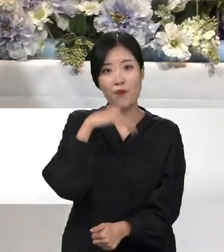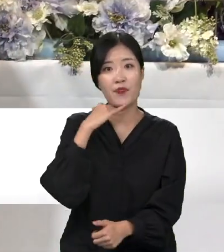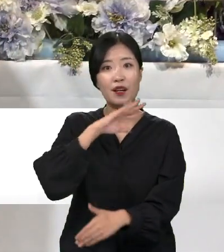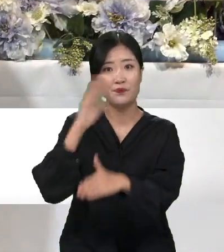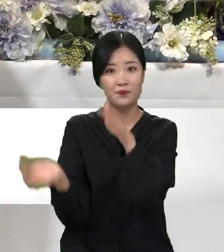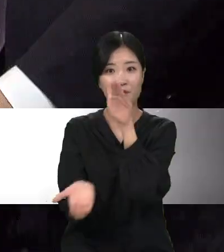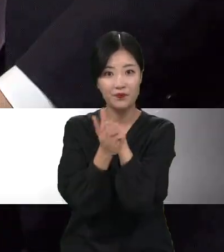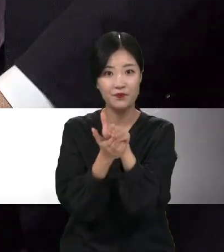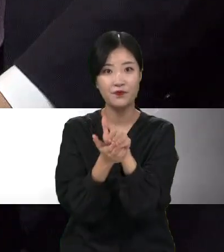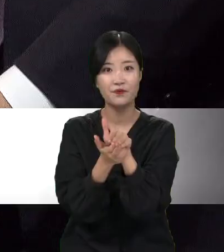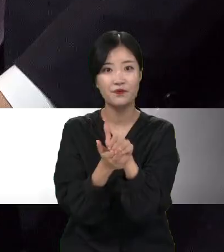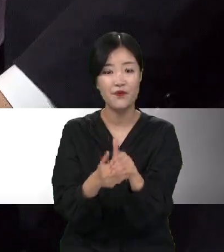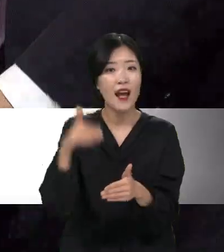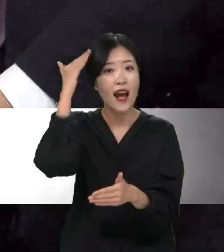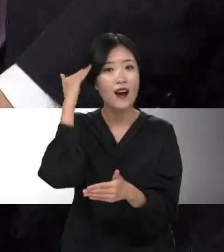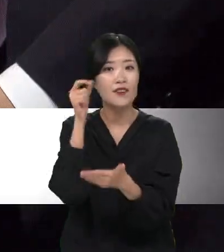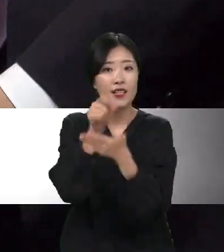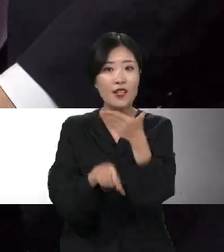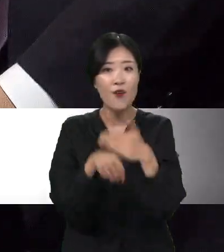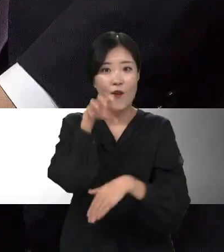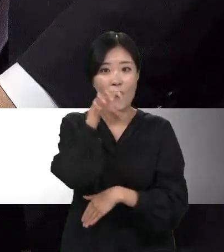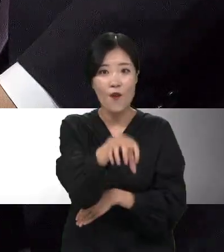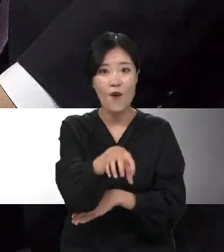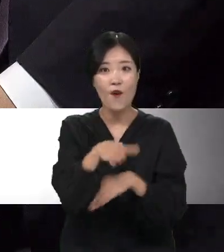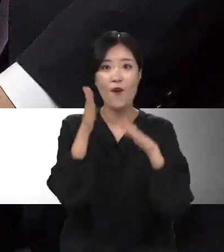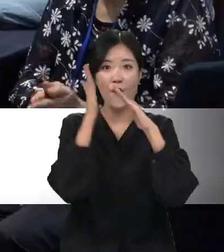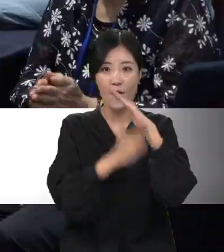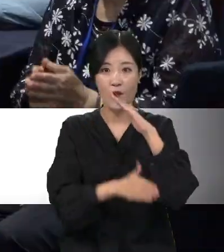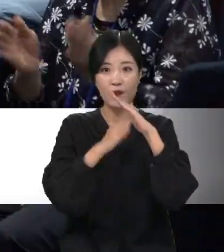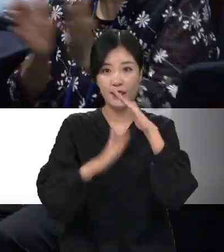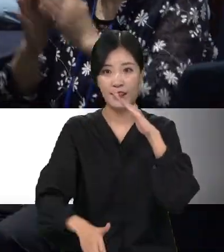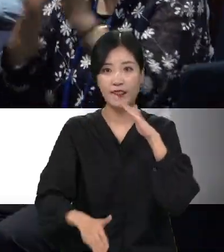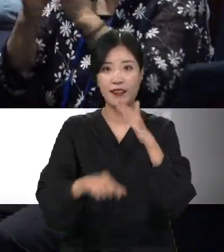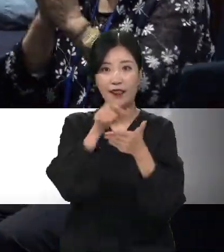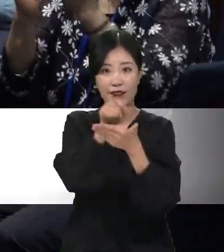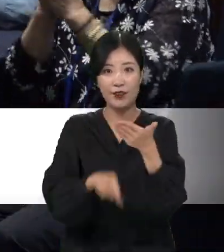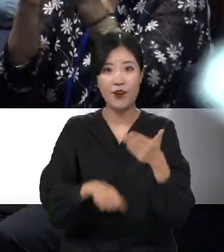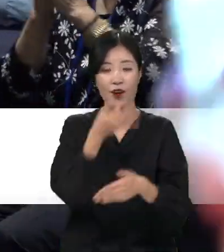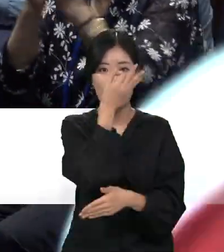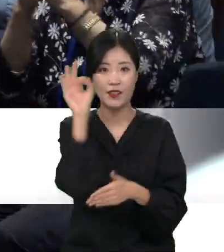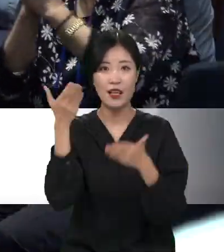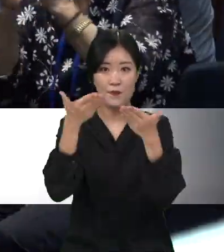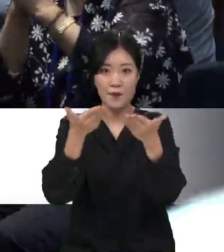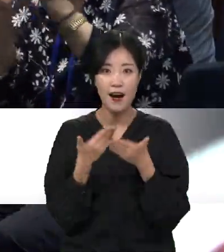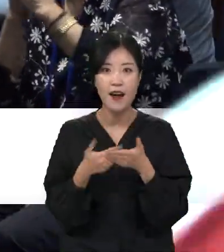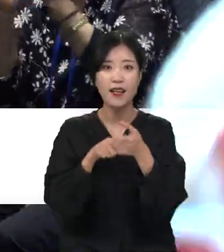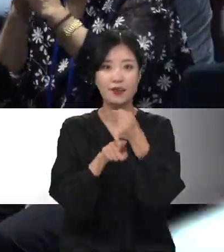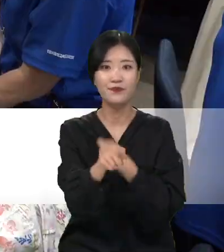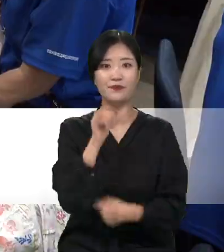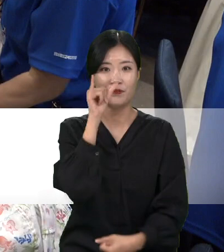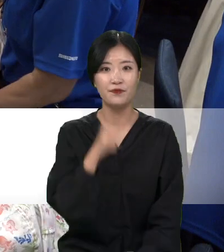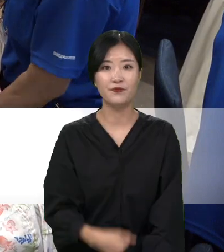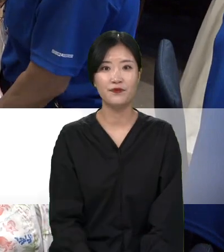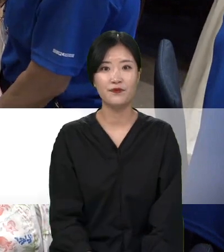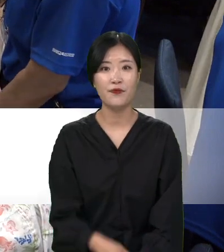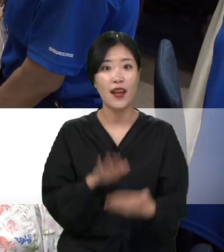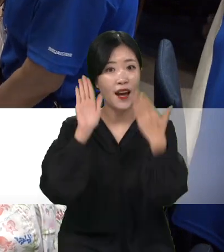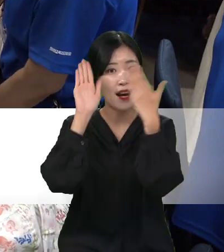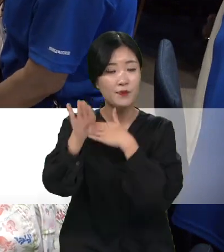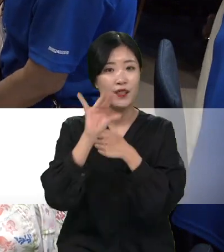최고령 주산 경기 대회로 kdi 한국 기록은 공식 기록 인증을 받아 그 의미를 더했습니다